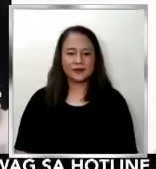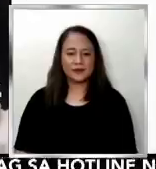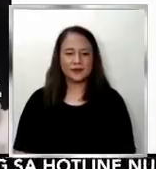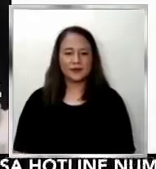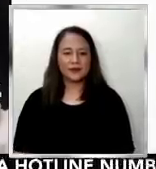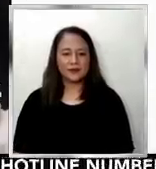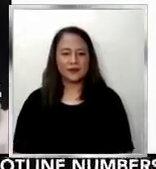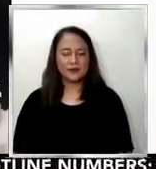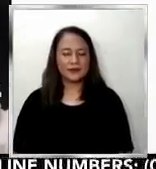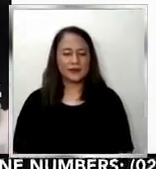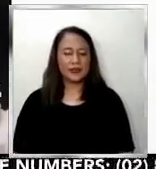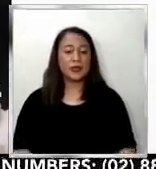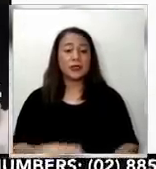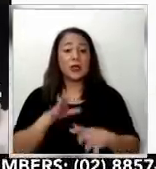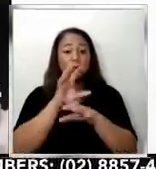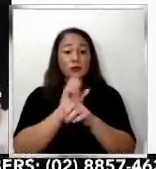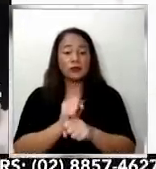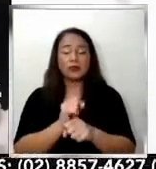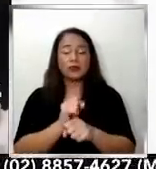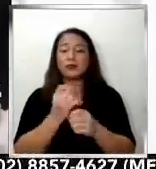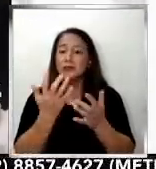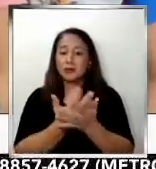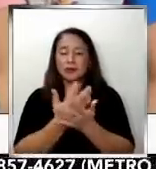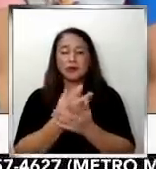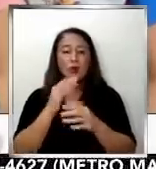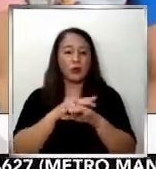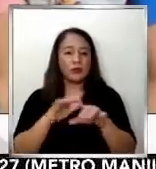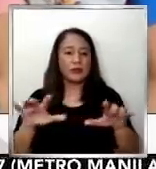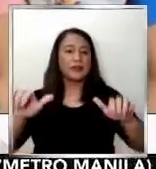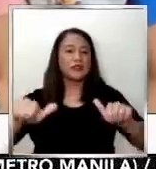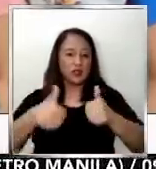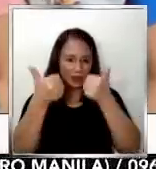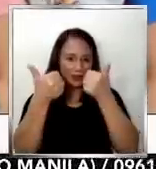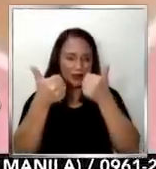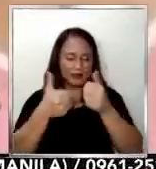May nauuso na namang online challenge.